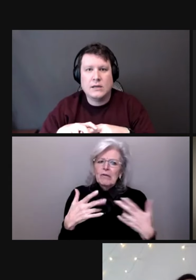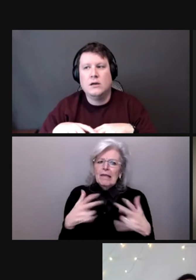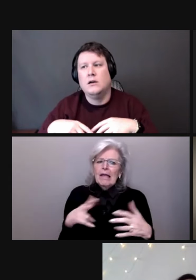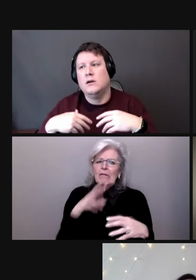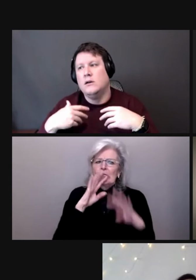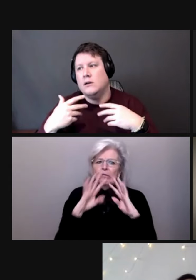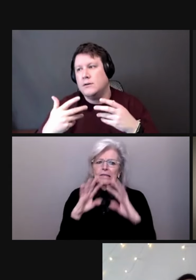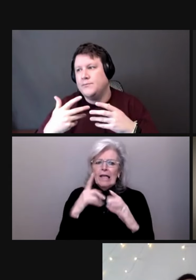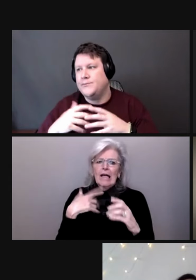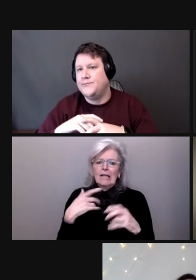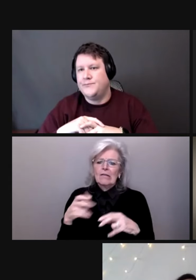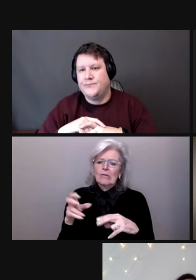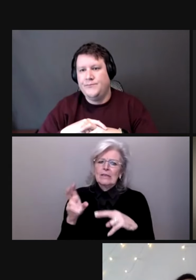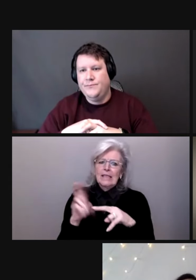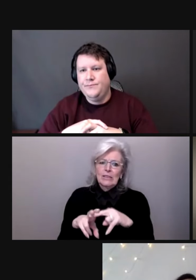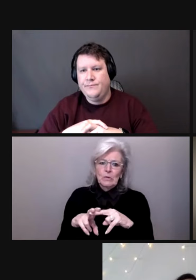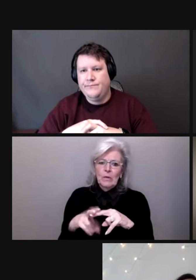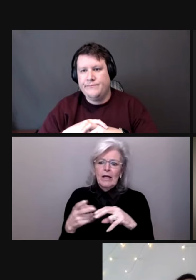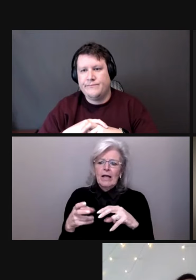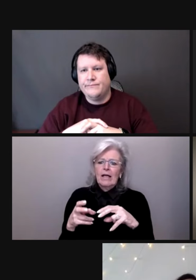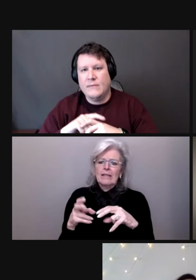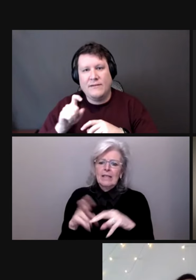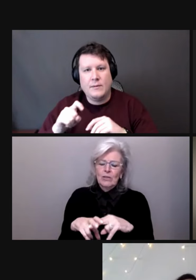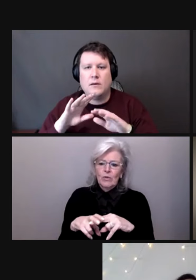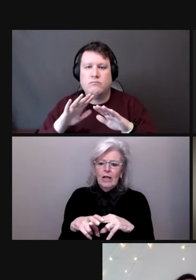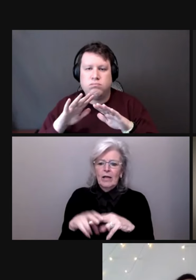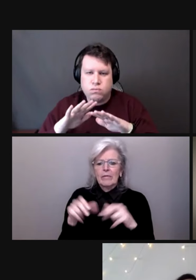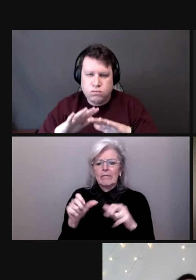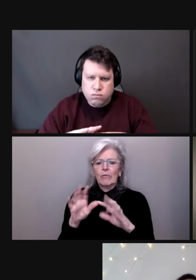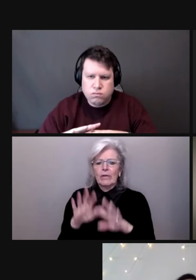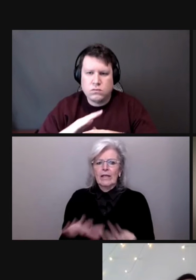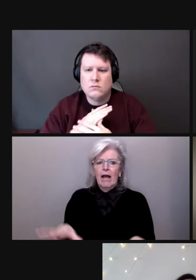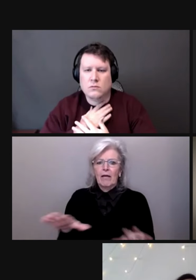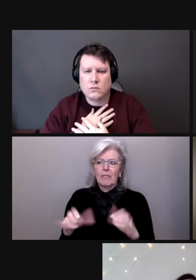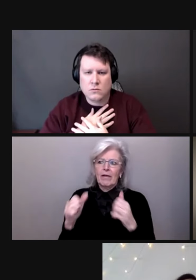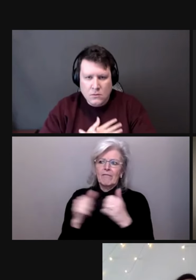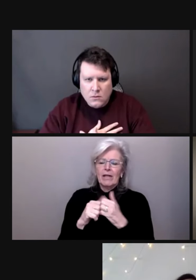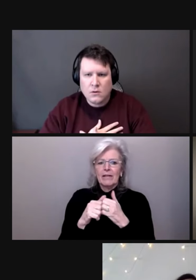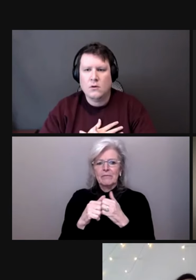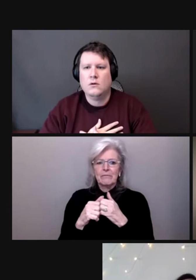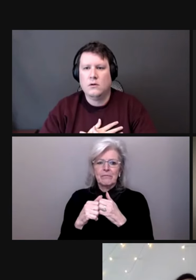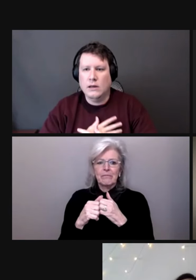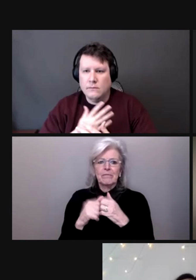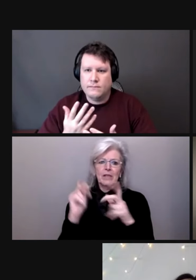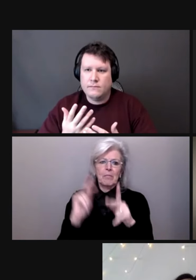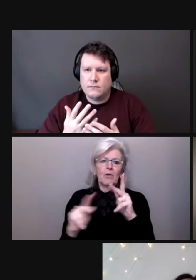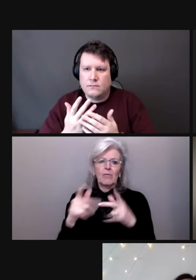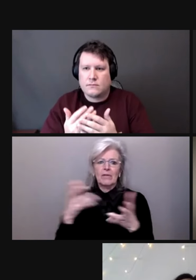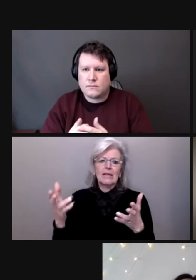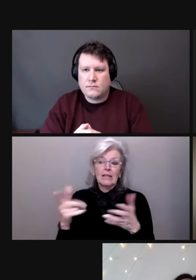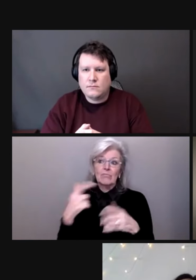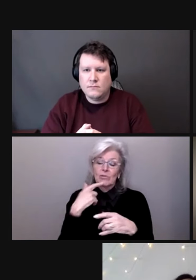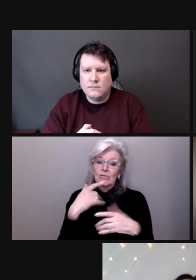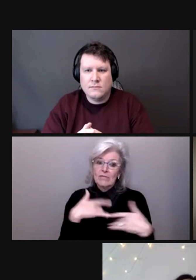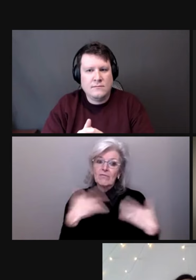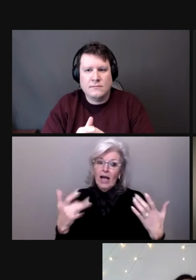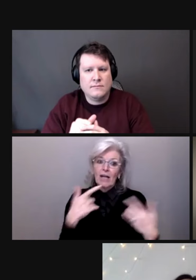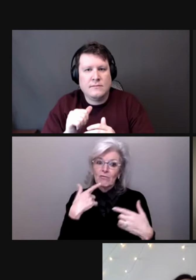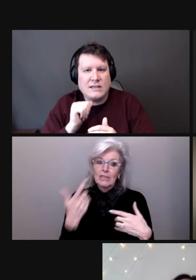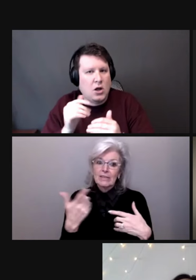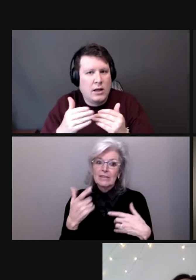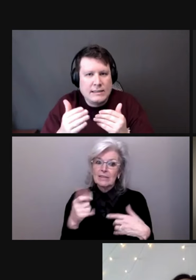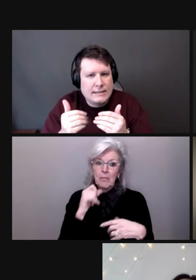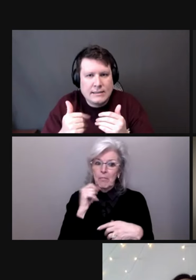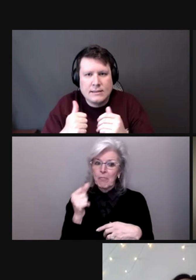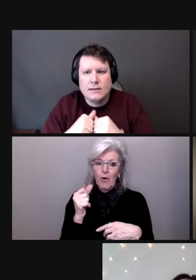de s'asseoir et de rester calme aussi avec les gens. Je vous le dis, là, ce n pas